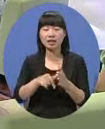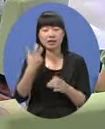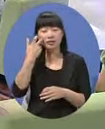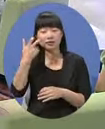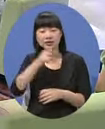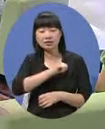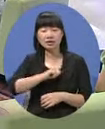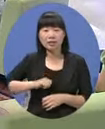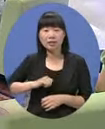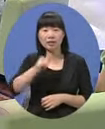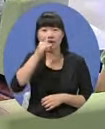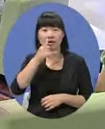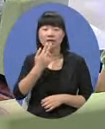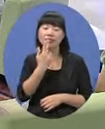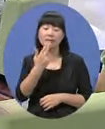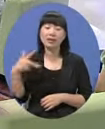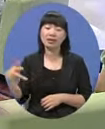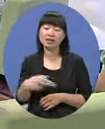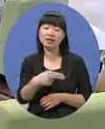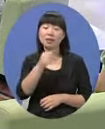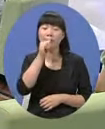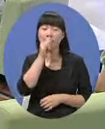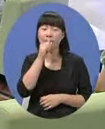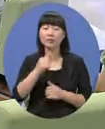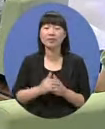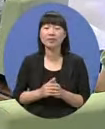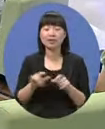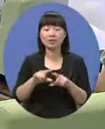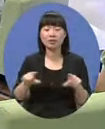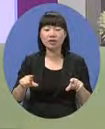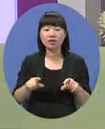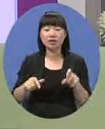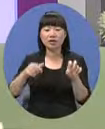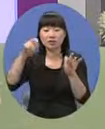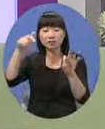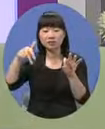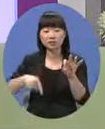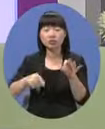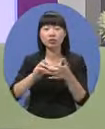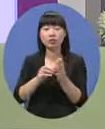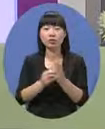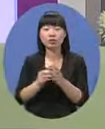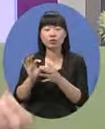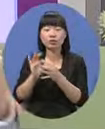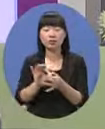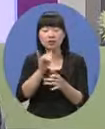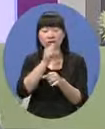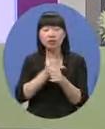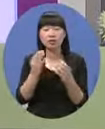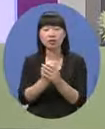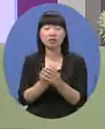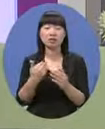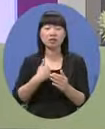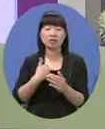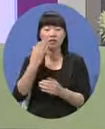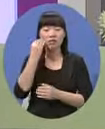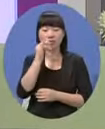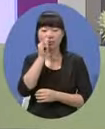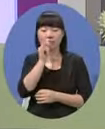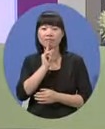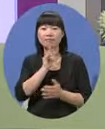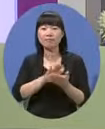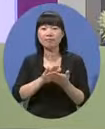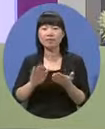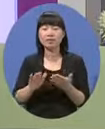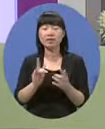70일을 참으면은 담배도 끊을 수 있다 하거든요. 진짜요? 그러니까 보통 한 10주 정도를 이제 유지를 하면은 완전히 나한테 익혀진다고 해요.